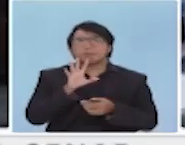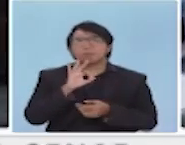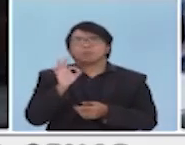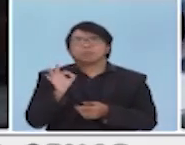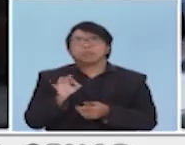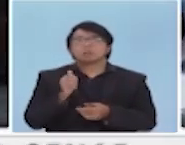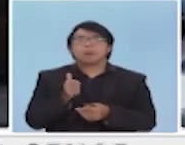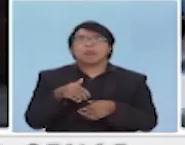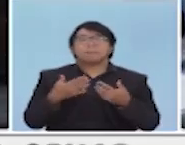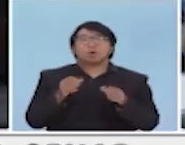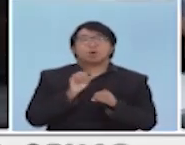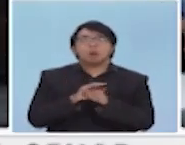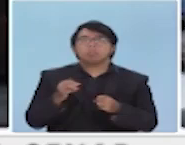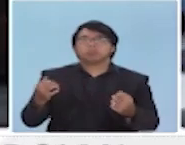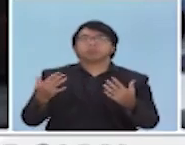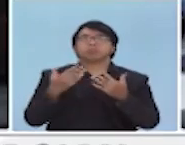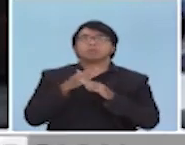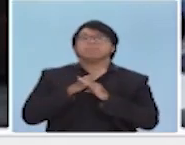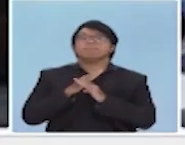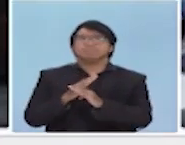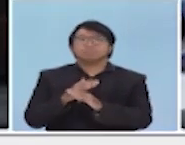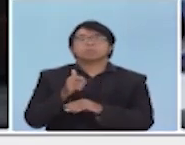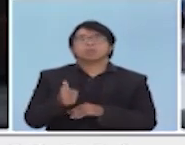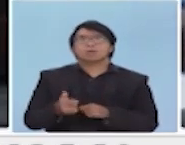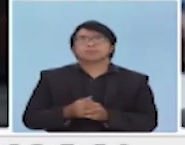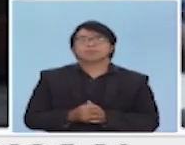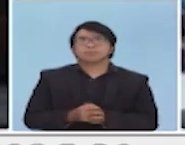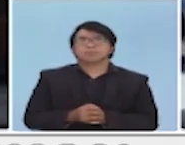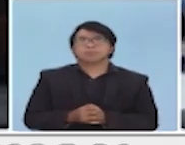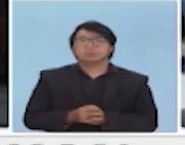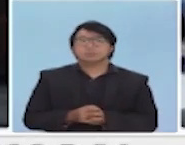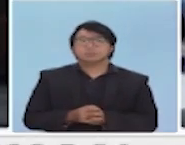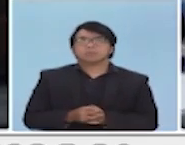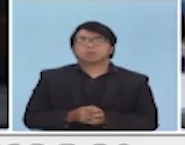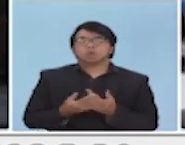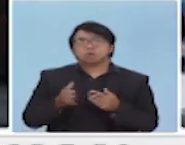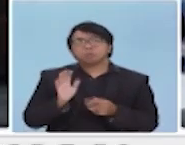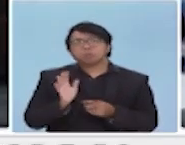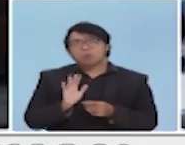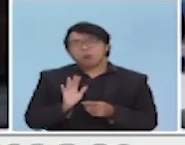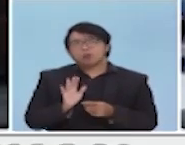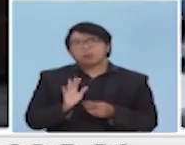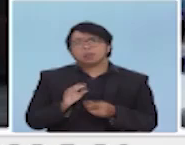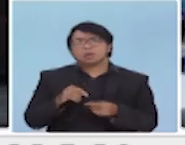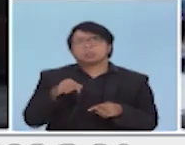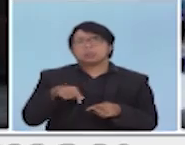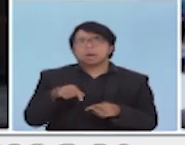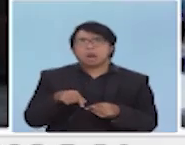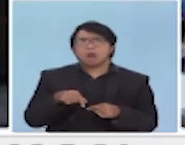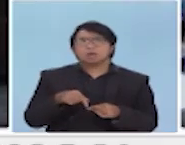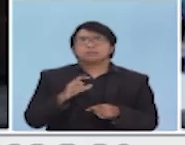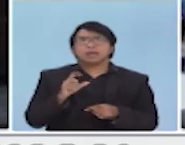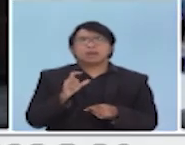terjadinya kasus. Jadi ini bukan seakan-akan hari ini akan diberlakukan ganjil genap, tidak. Itu